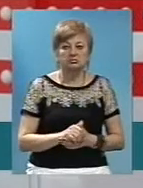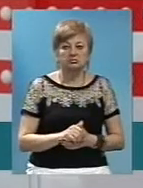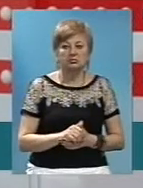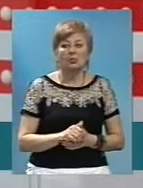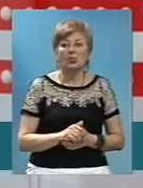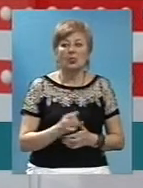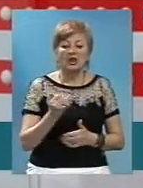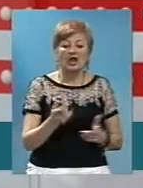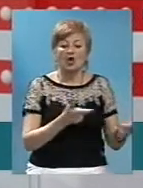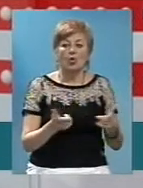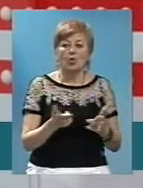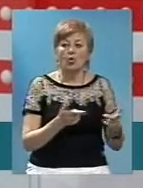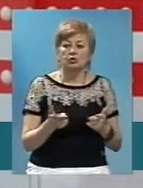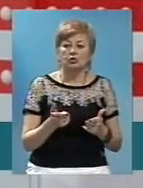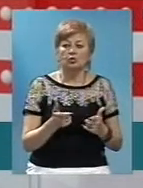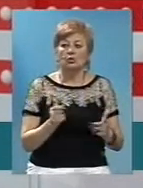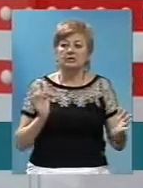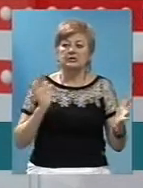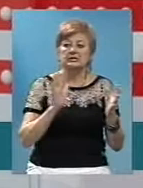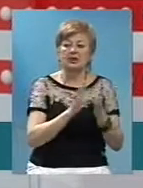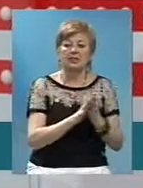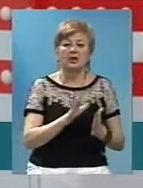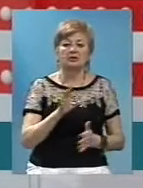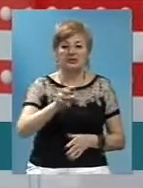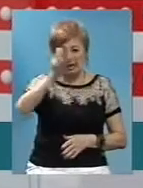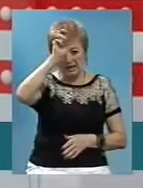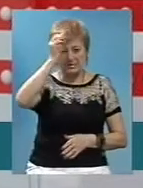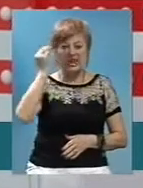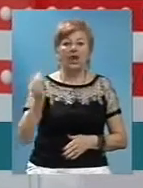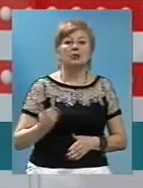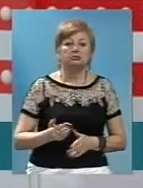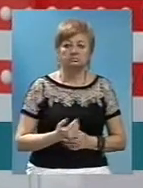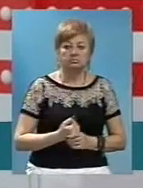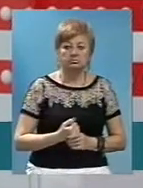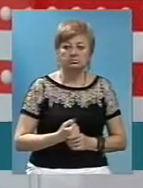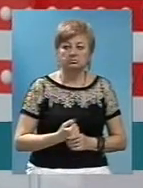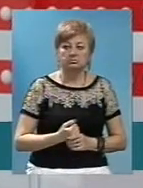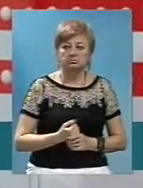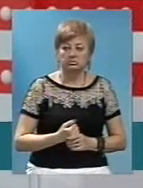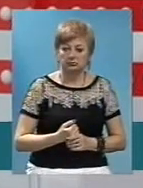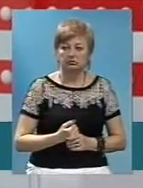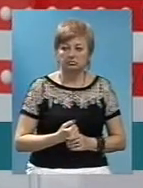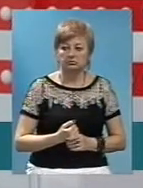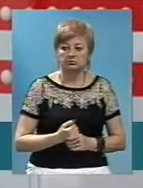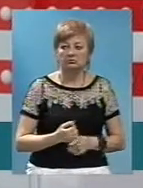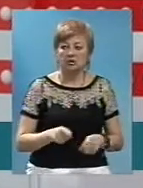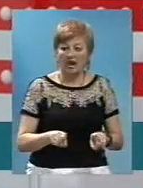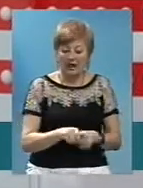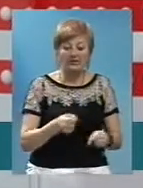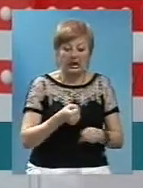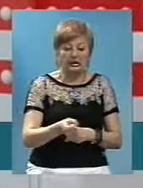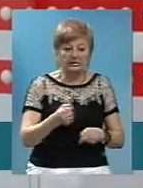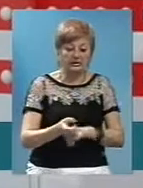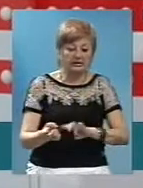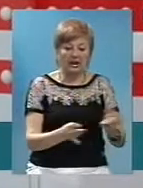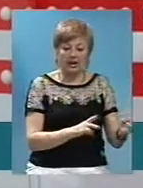І готує замах на Олександра III, на царя. Теракт. Це теракт в чистому